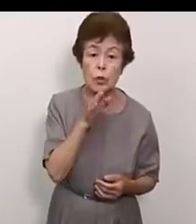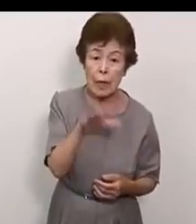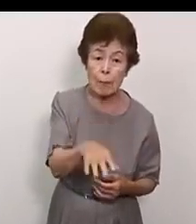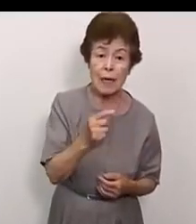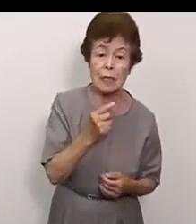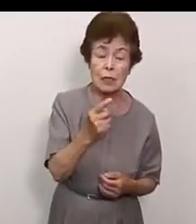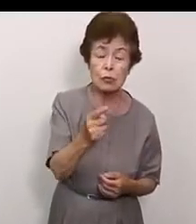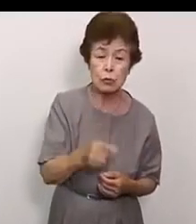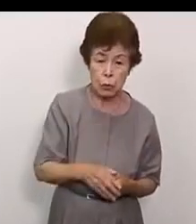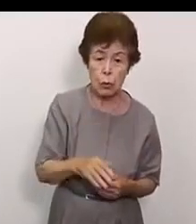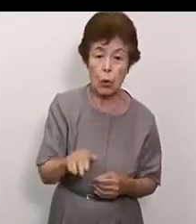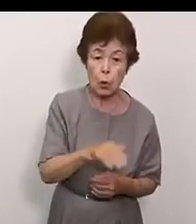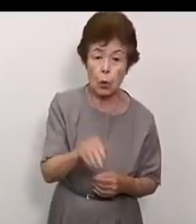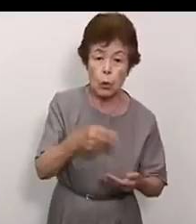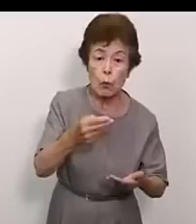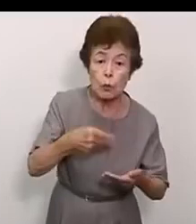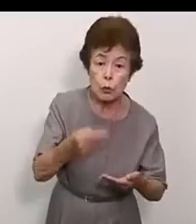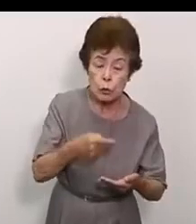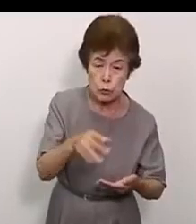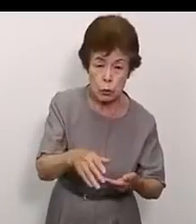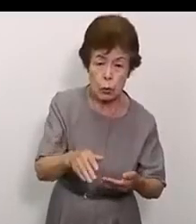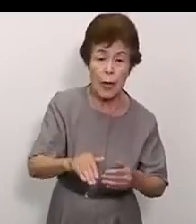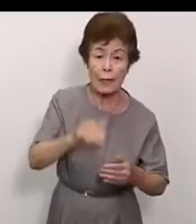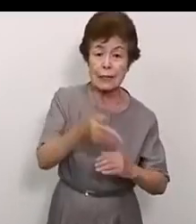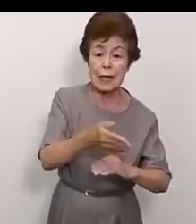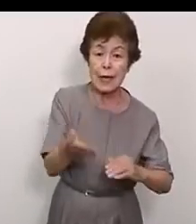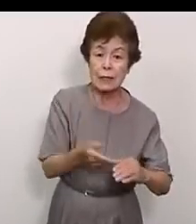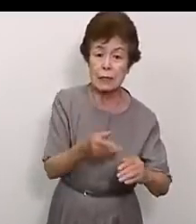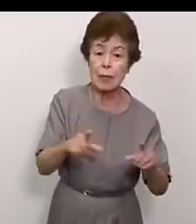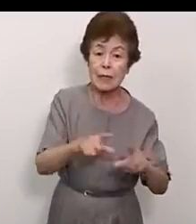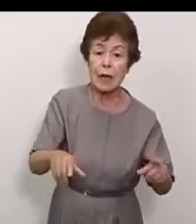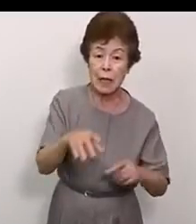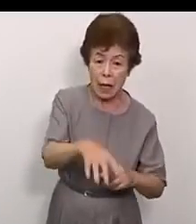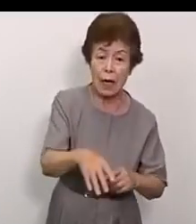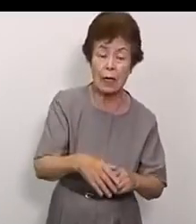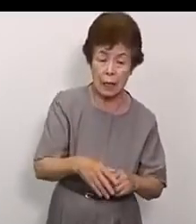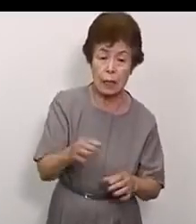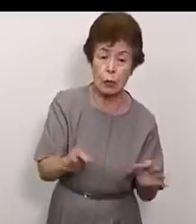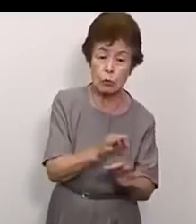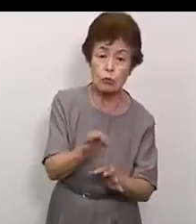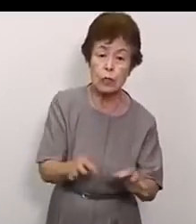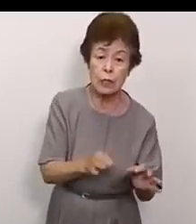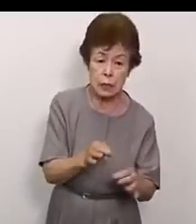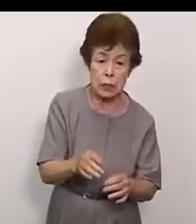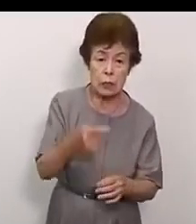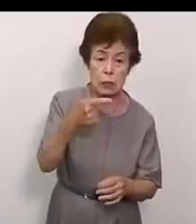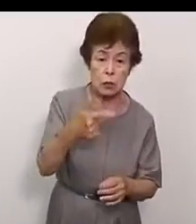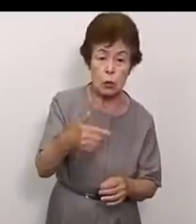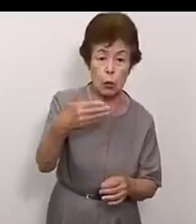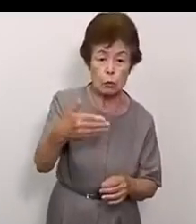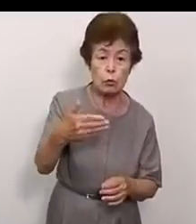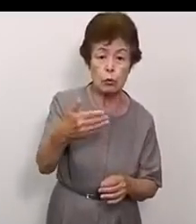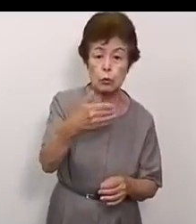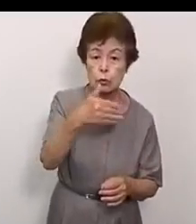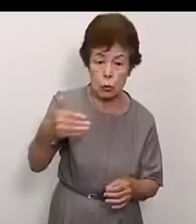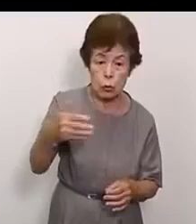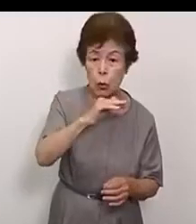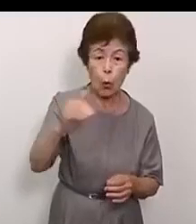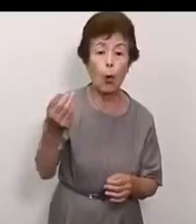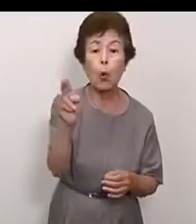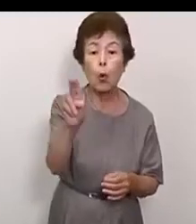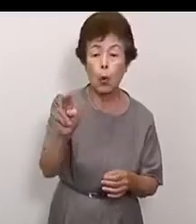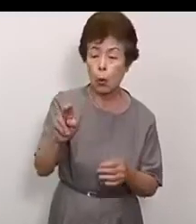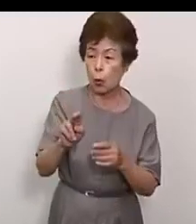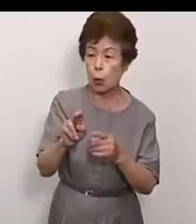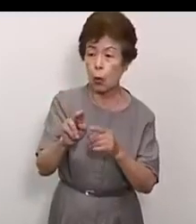子ども食堂、高島平で毎日子ども食堂を運営していらっしゃる、六郷さんにお話を伺いたいんです。六郷さん、